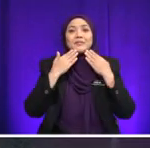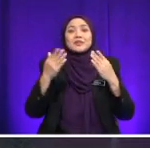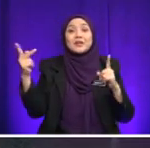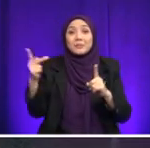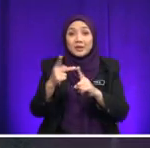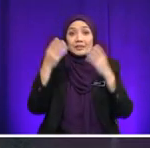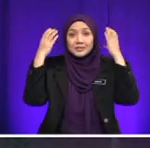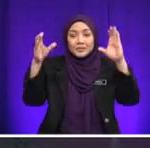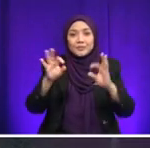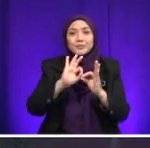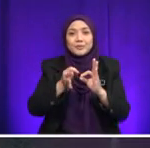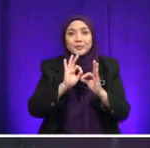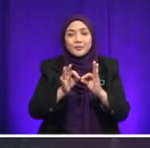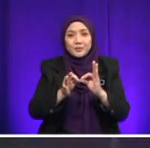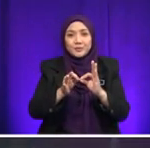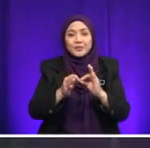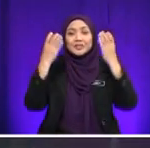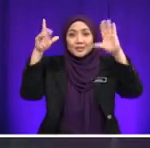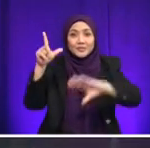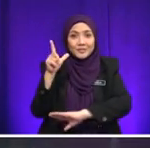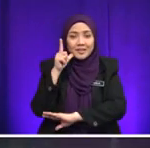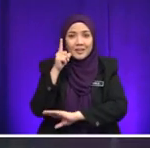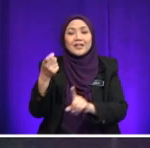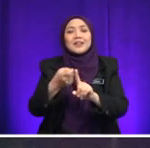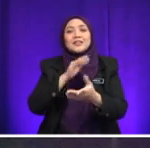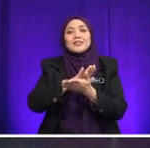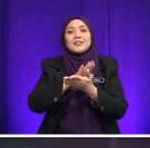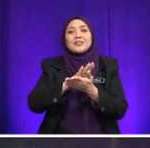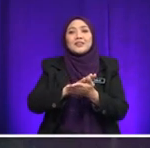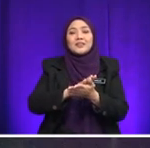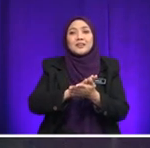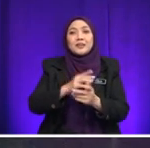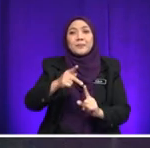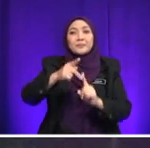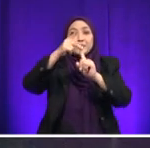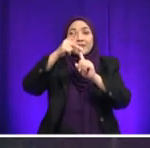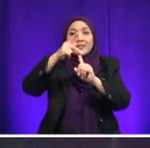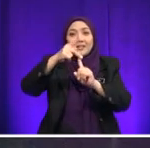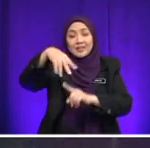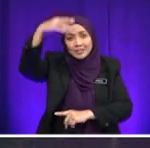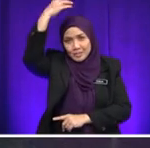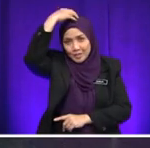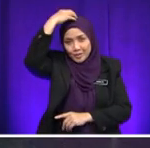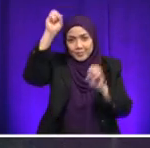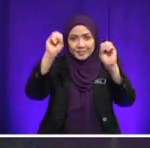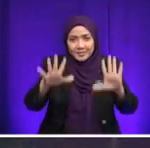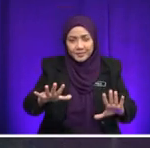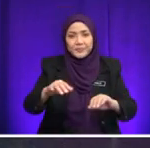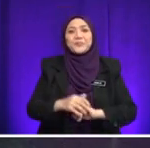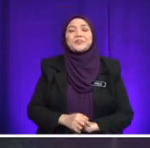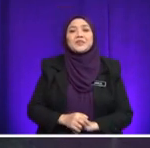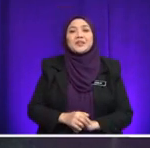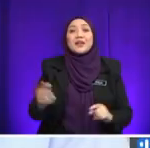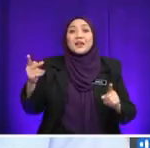buah Nur hasliyah Khairul Anwar SG pendidikan khas selango Syah Alam selaku terima kasih kepada shoes zarif Aisyah